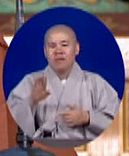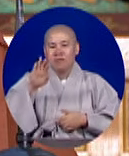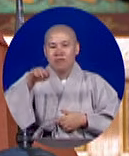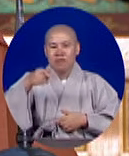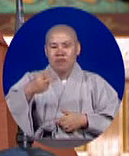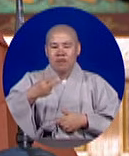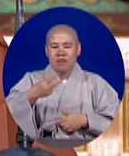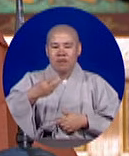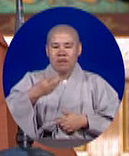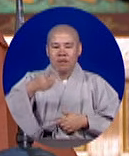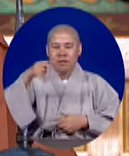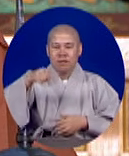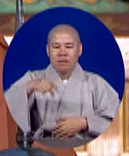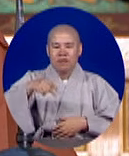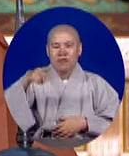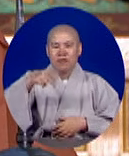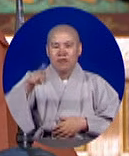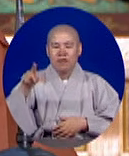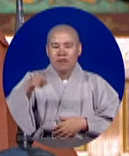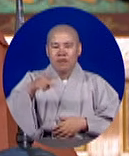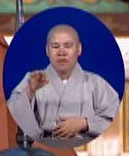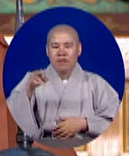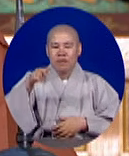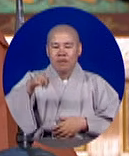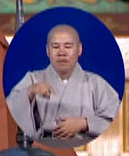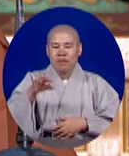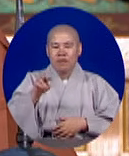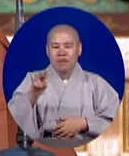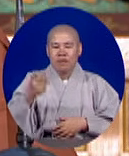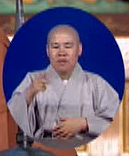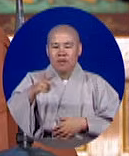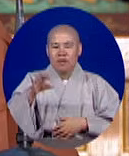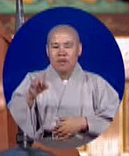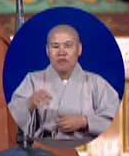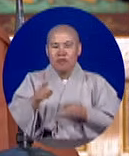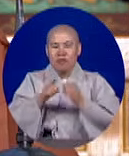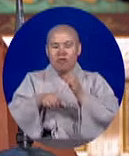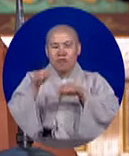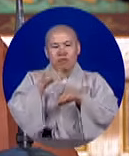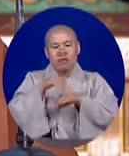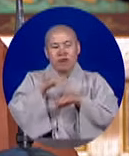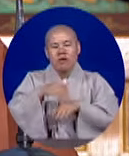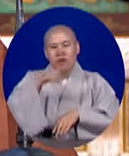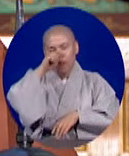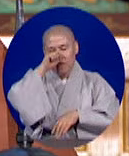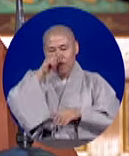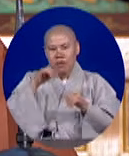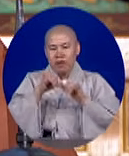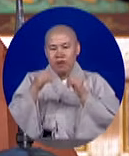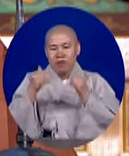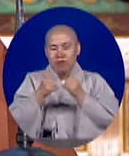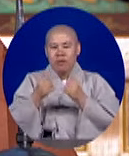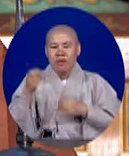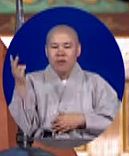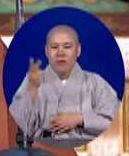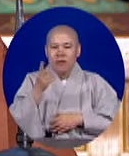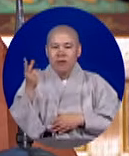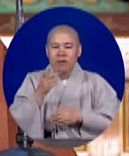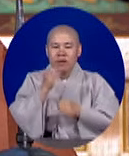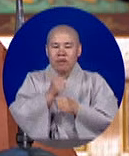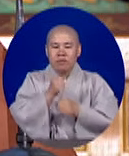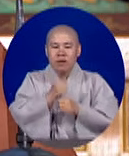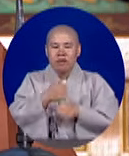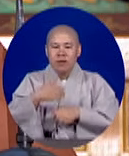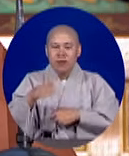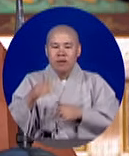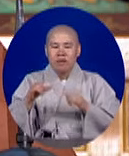그러니까 수행이라는 것은 좋은 인연을 자꾸 만들어가는 걸 수행이라고 그래요. 그래서 이제